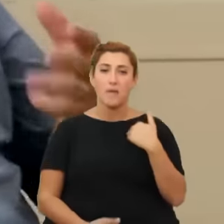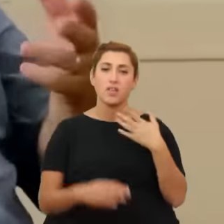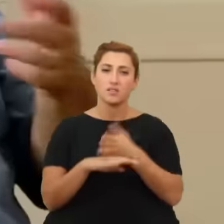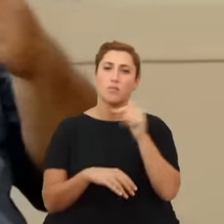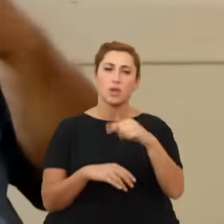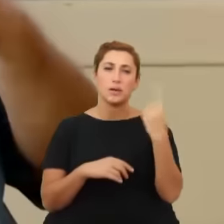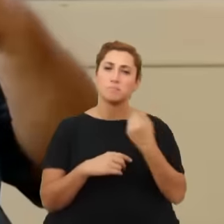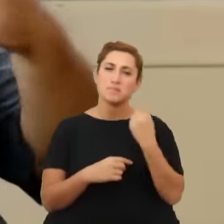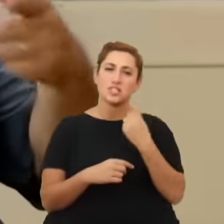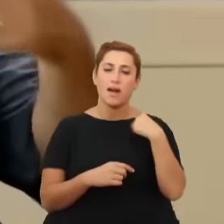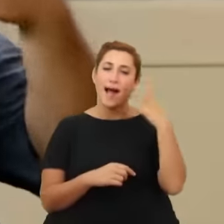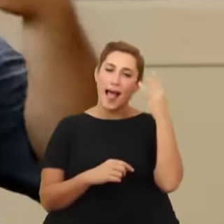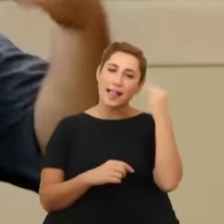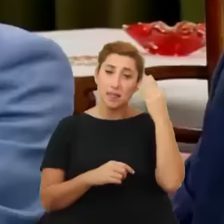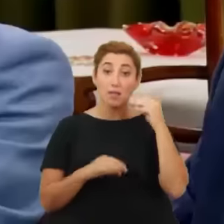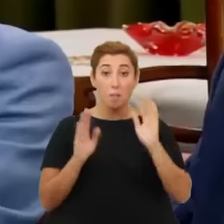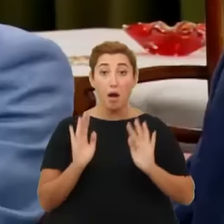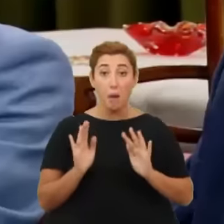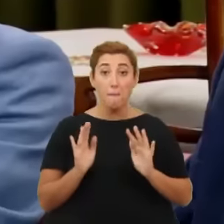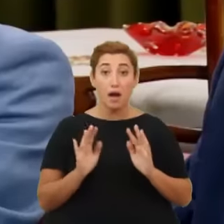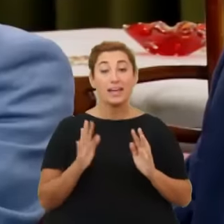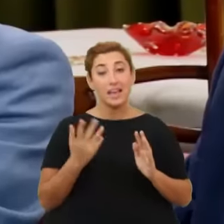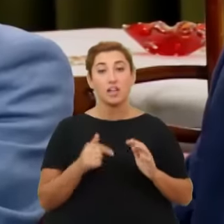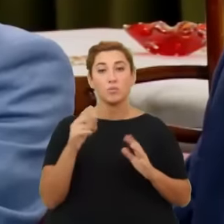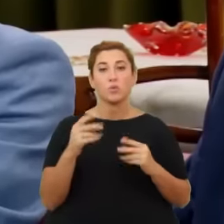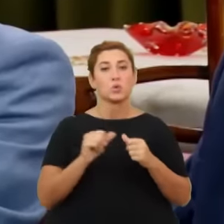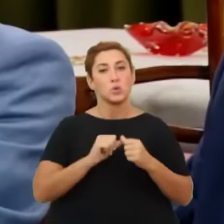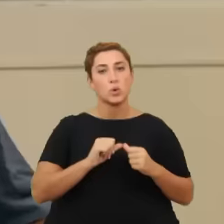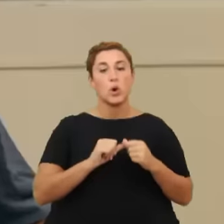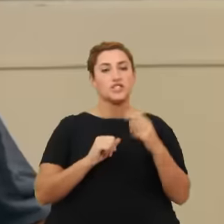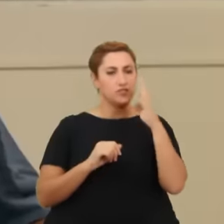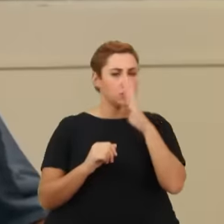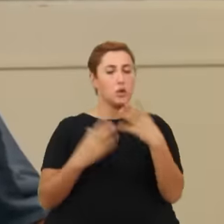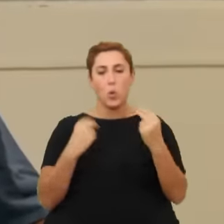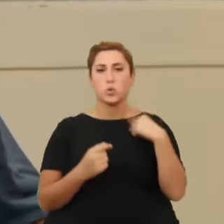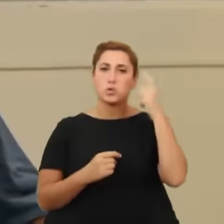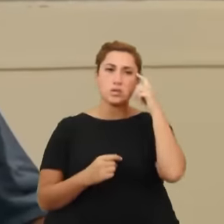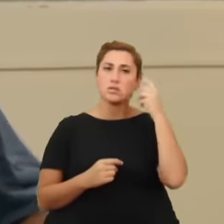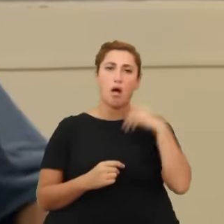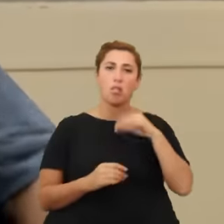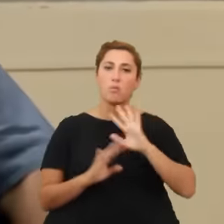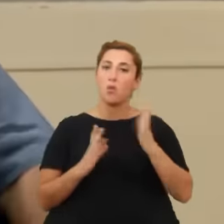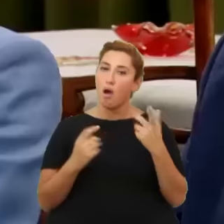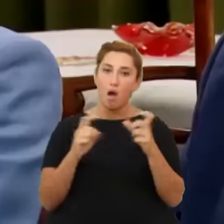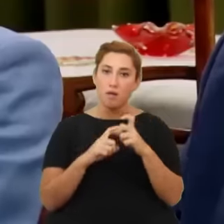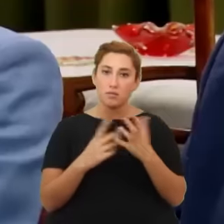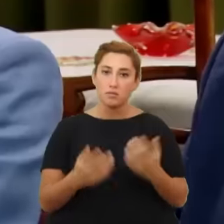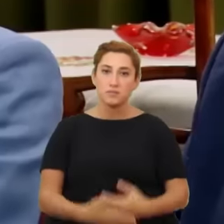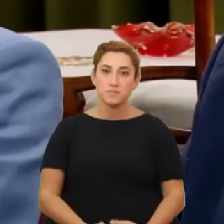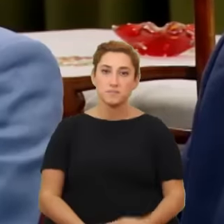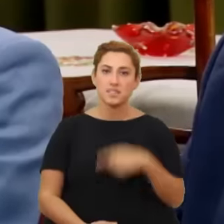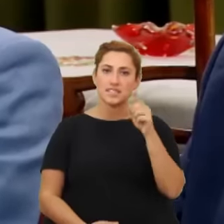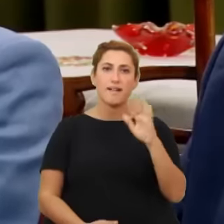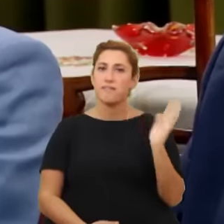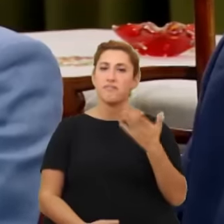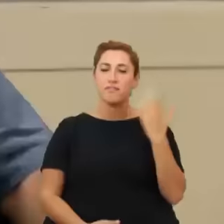aslında böyle bir şeyler anlamıştım falan ama... yani bu kadar uzun boylu olduğunu zannetmiyordum ya. Ya Ergün,